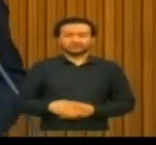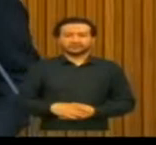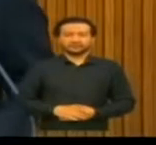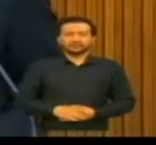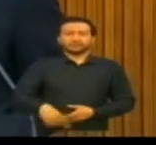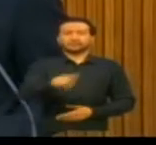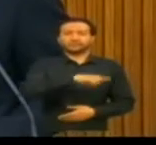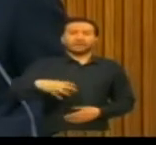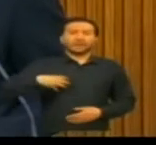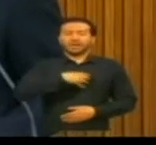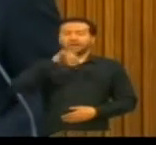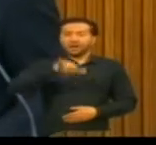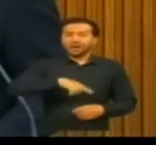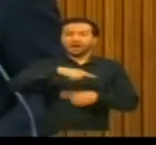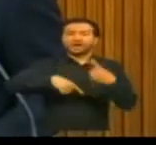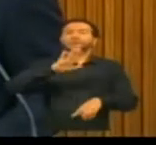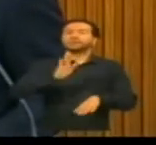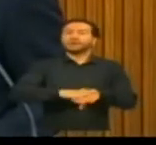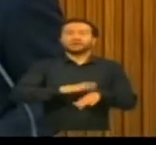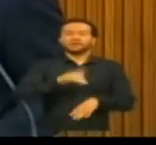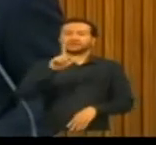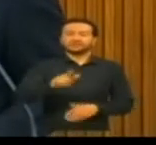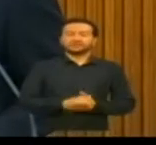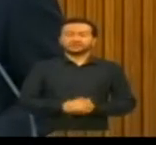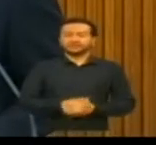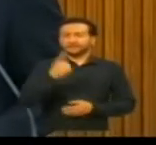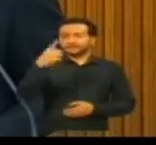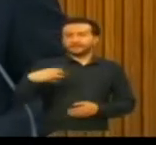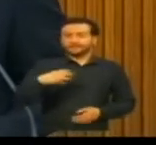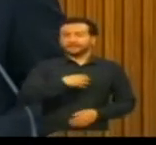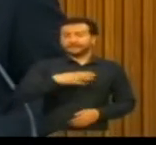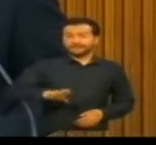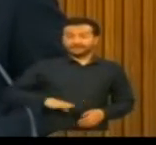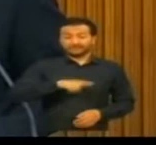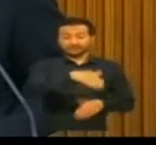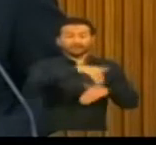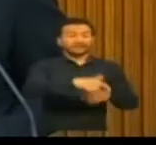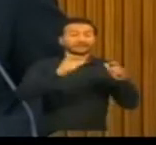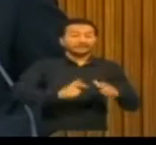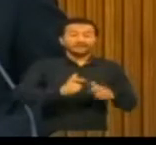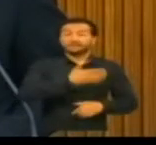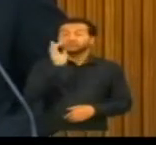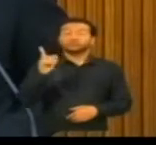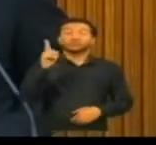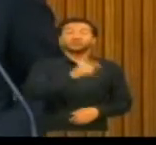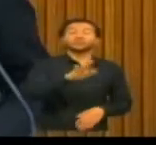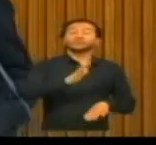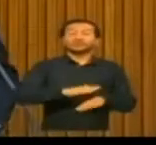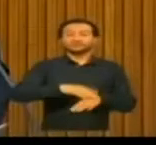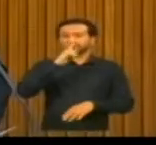Peki bu anne hakkını aramayıp ne yapacak? Bir anne evladının mezarı nerededir diye sormayıp ne